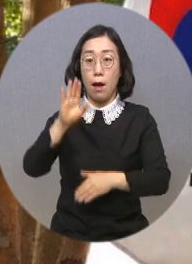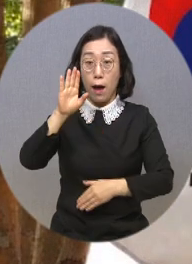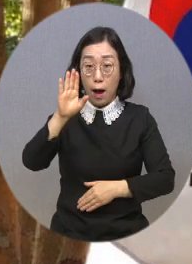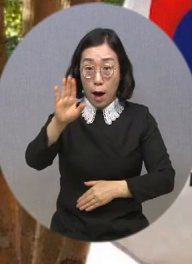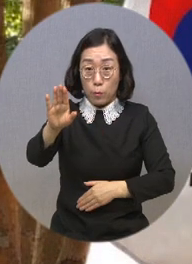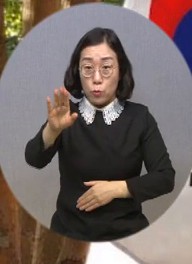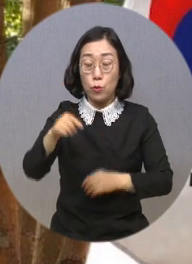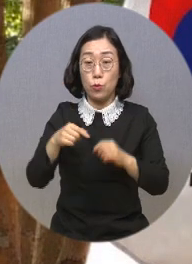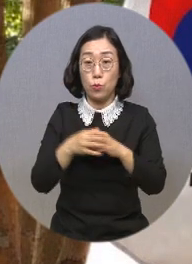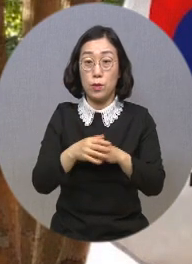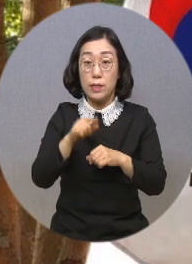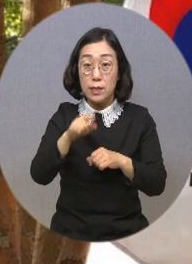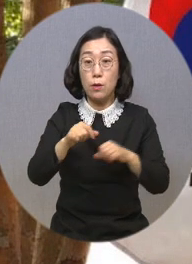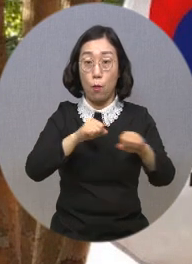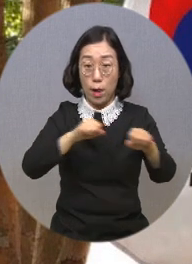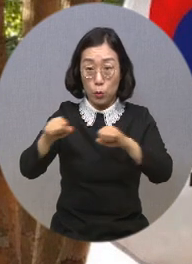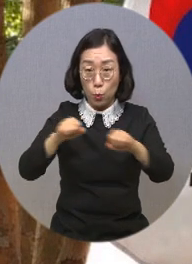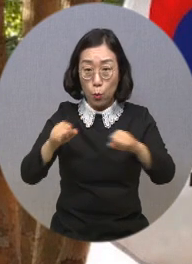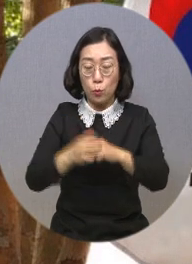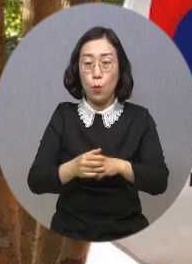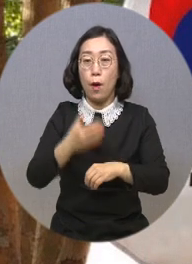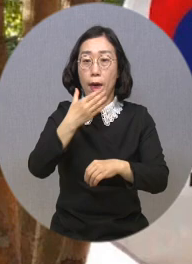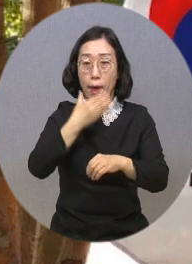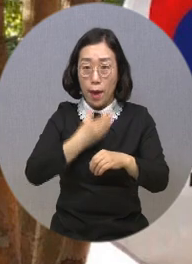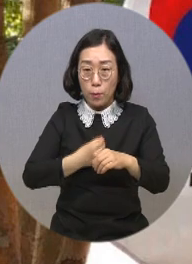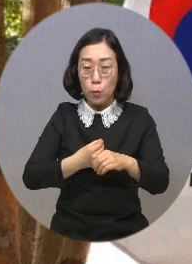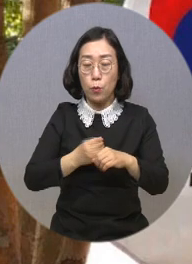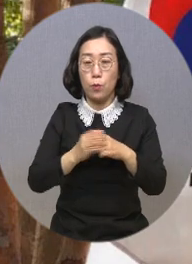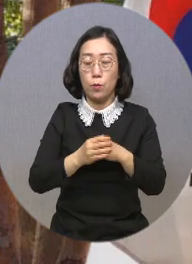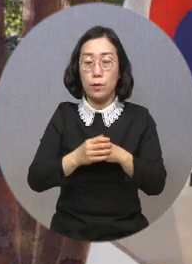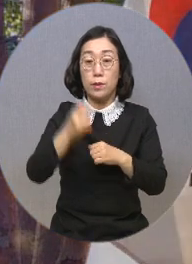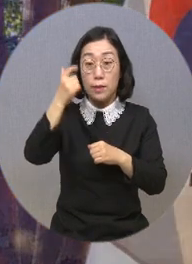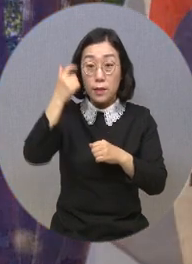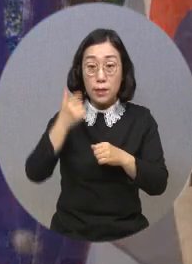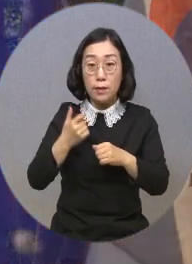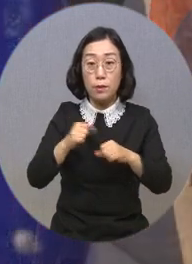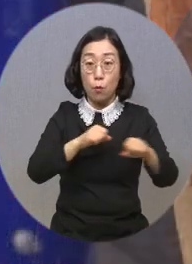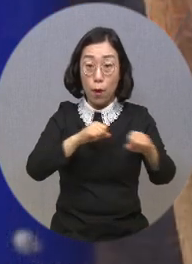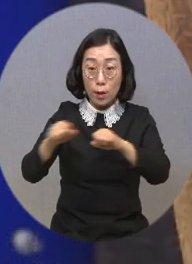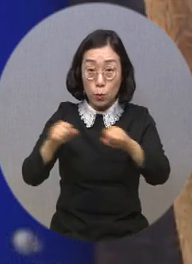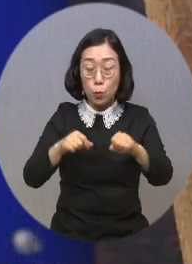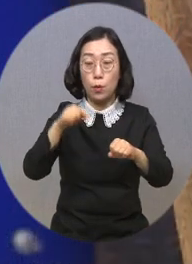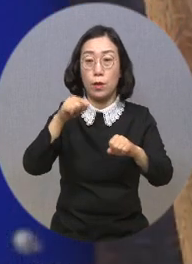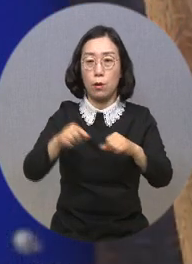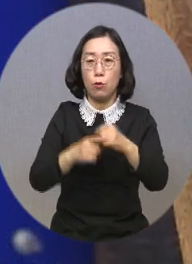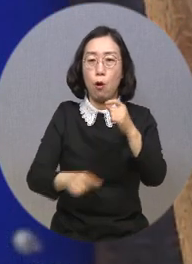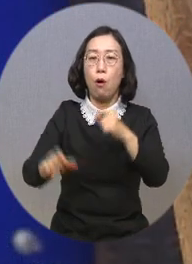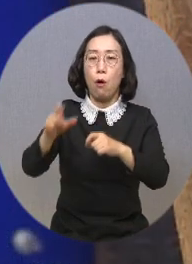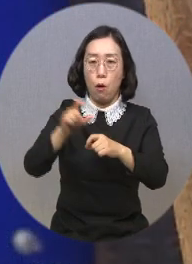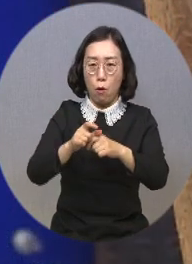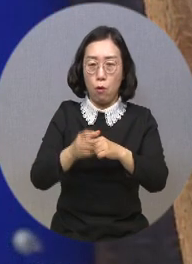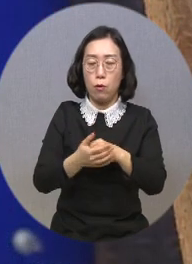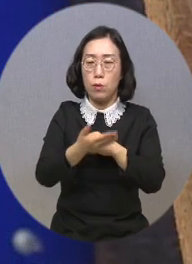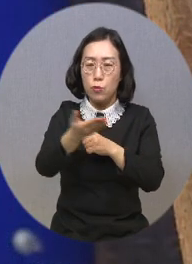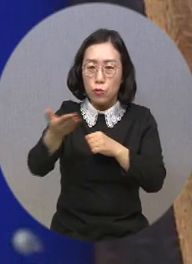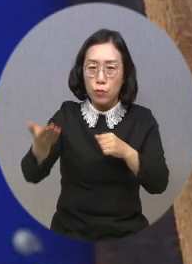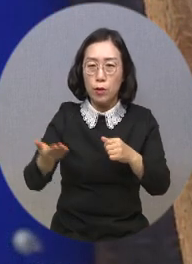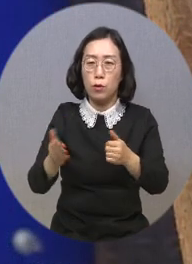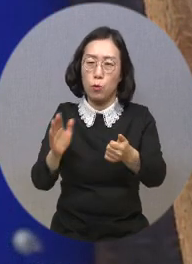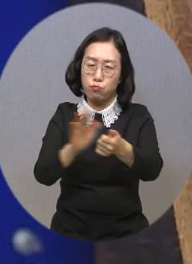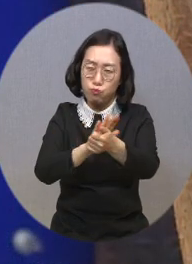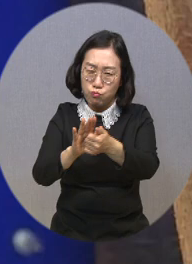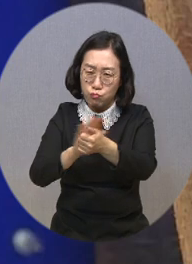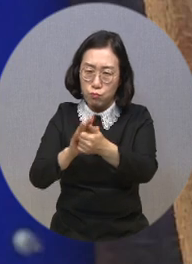이 참된 봉사와 내가 행복을 느끼면서 했던 봉사에 대해서 좀 더 이분들에게 윤택함과 좀